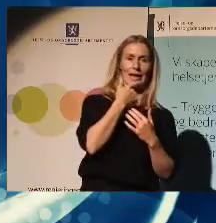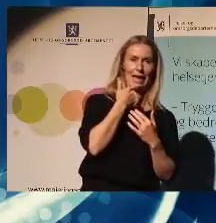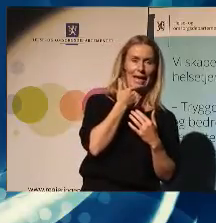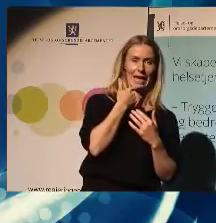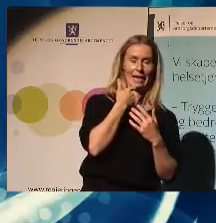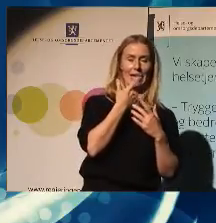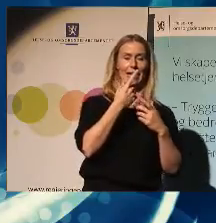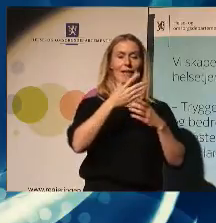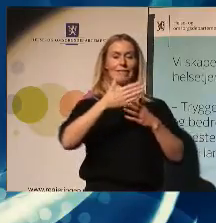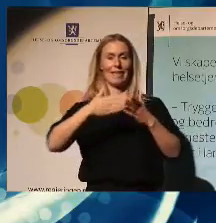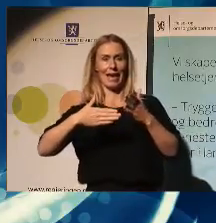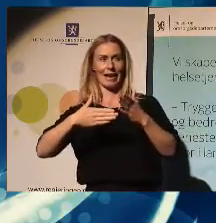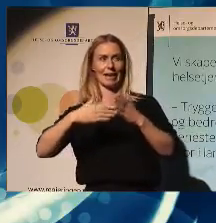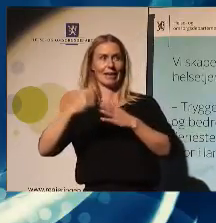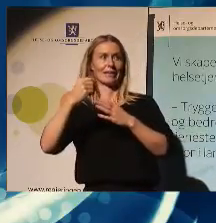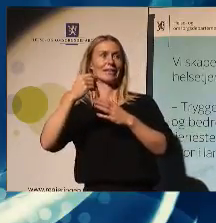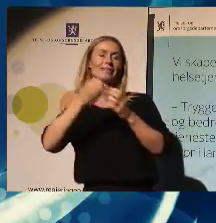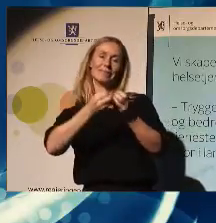del, se.